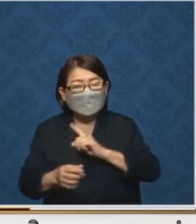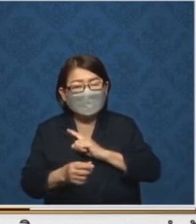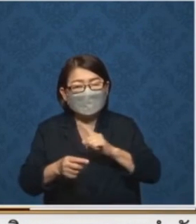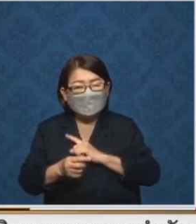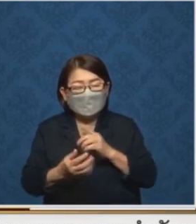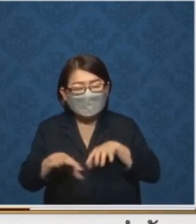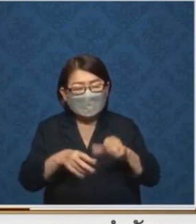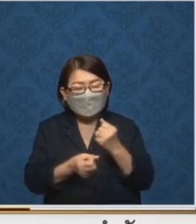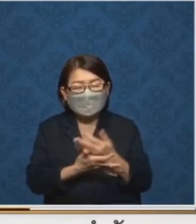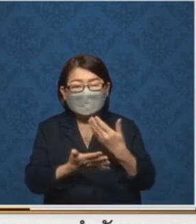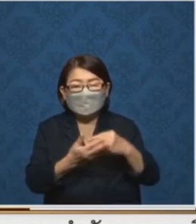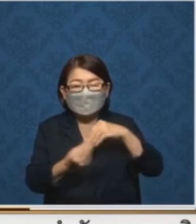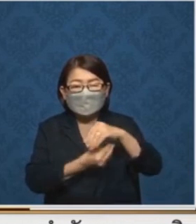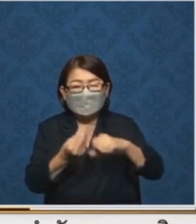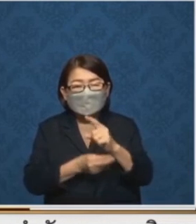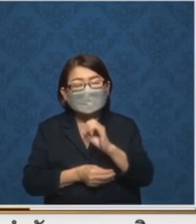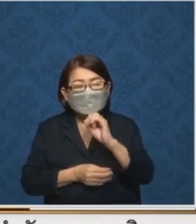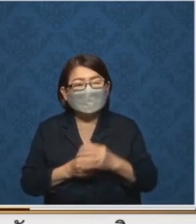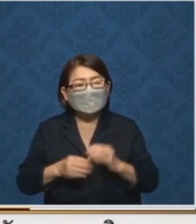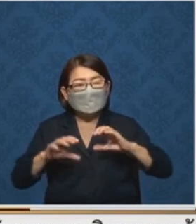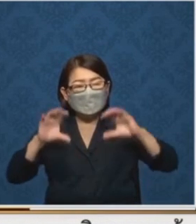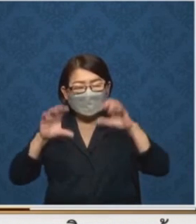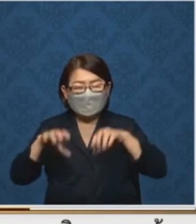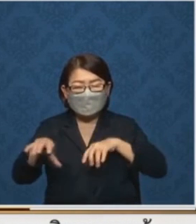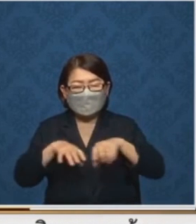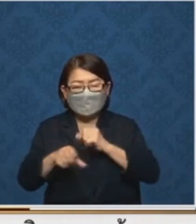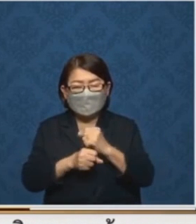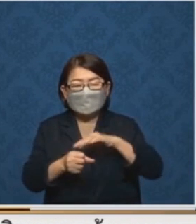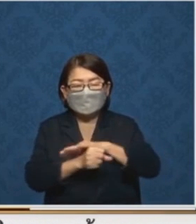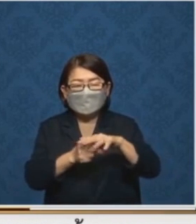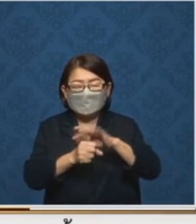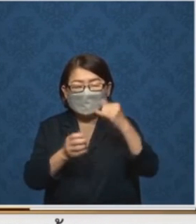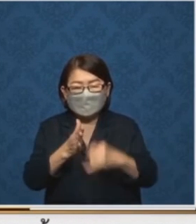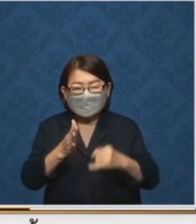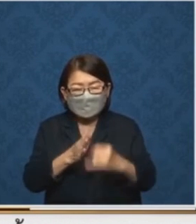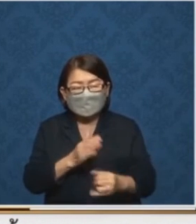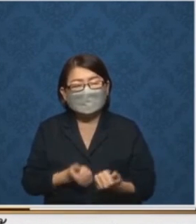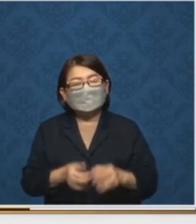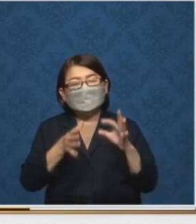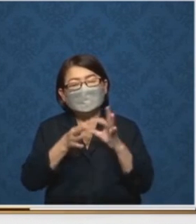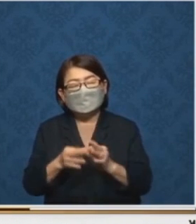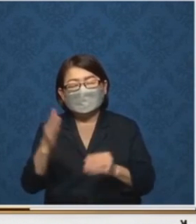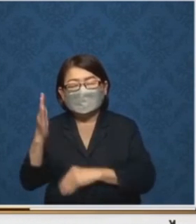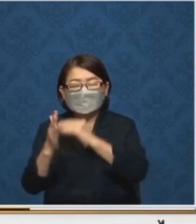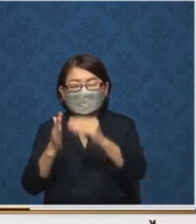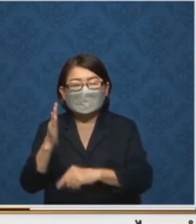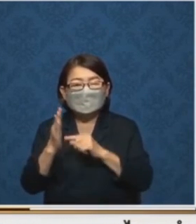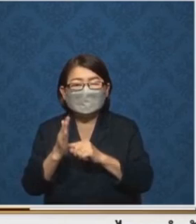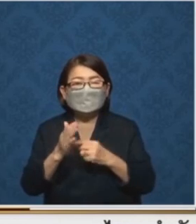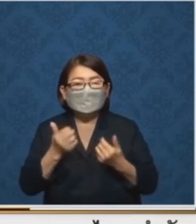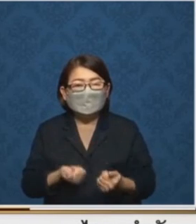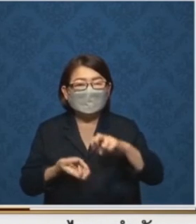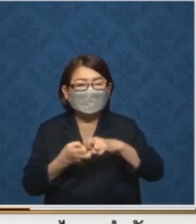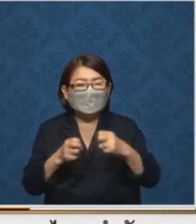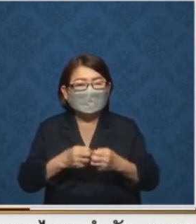มโยงกับเศรษฐกิจทั้งมหาภาค ทั้งจุลภาคปากท้องและโยงเข้มาสู่ความตายของ